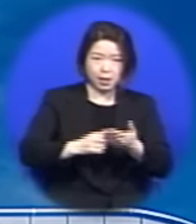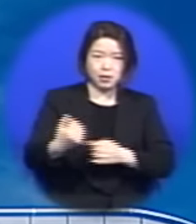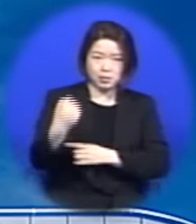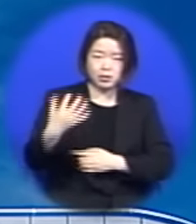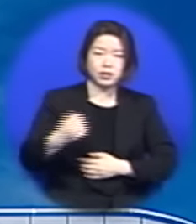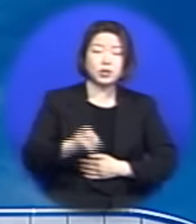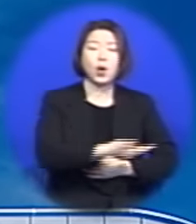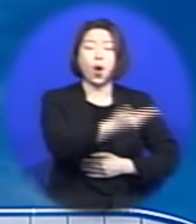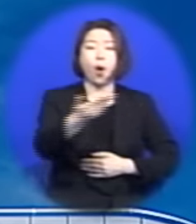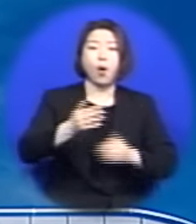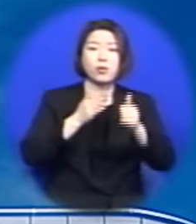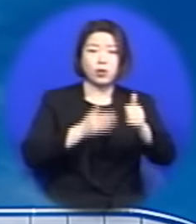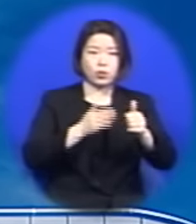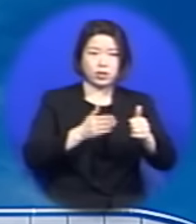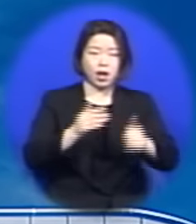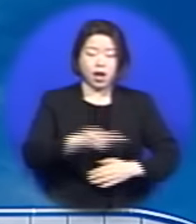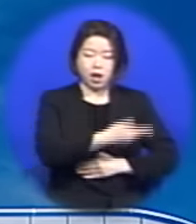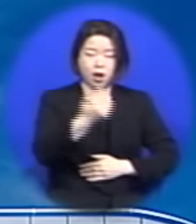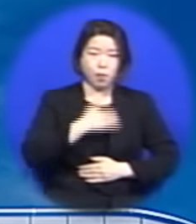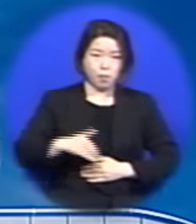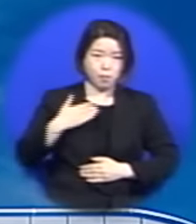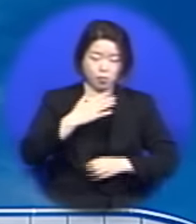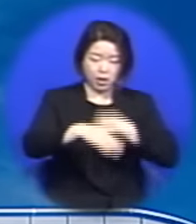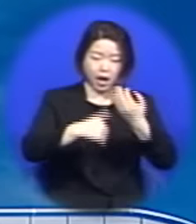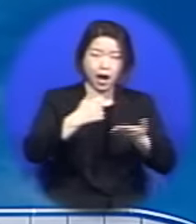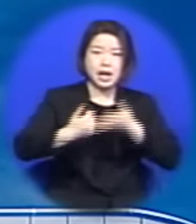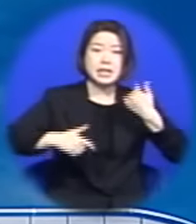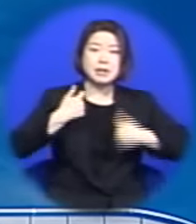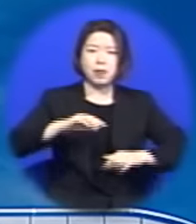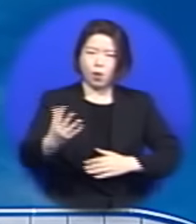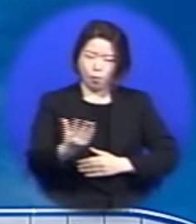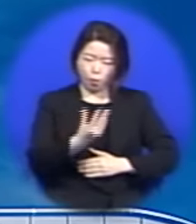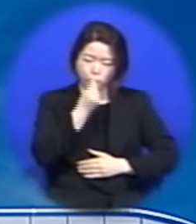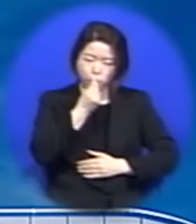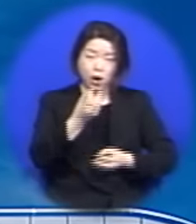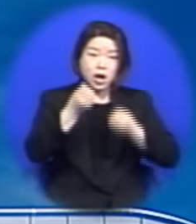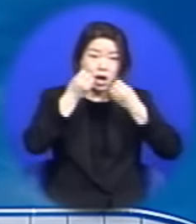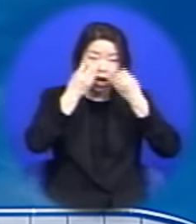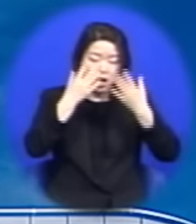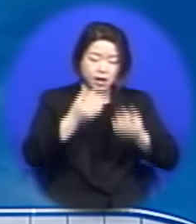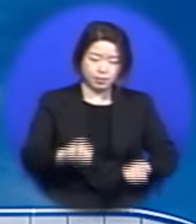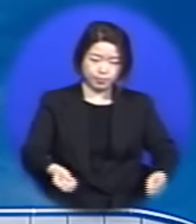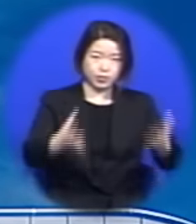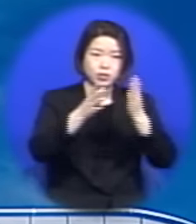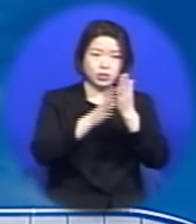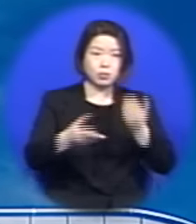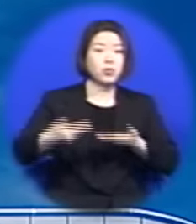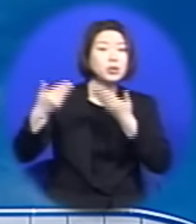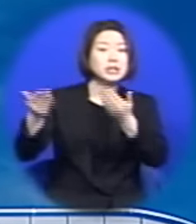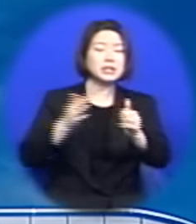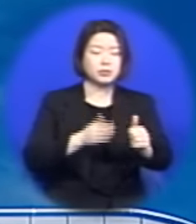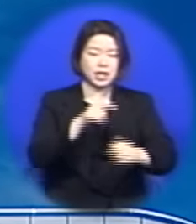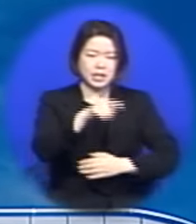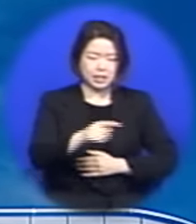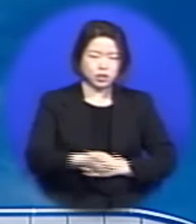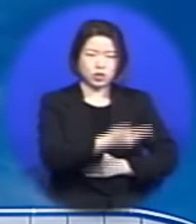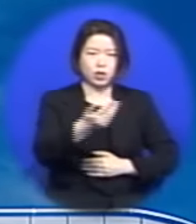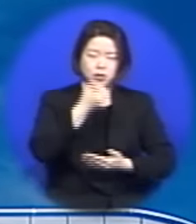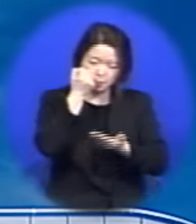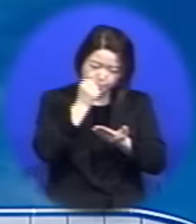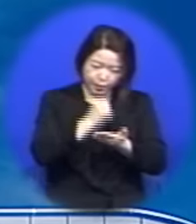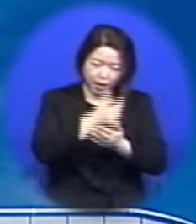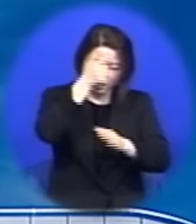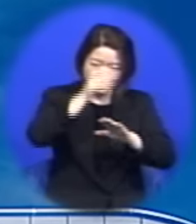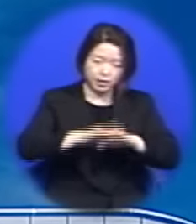권합니다 여러분의 몸을 하나님께서 기뻐하실 거룩한 산제물로 드리십시오 이것이 여러분이 드릴 합당한